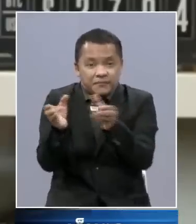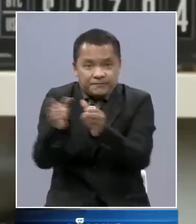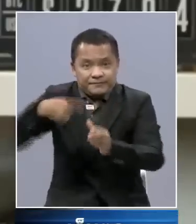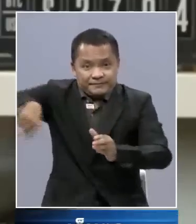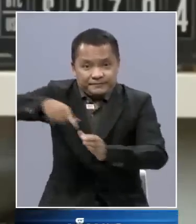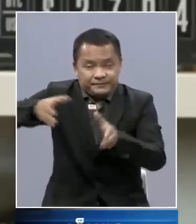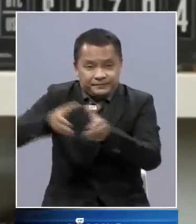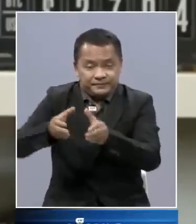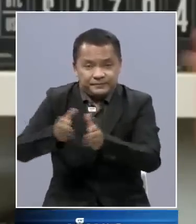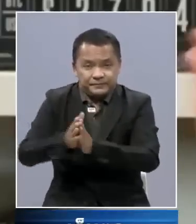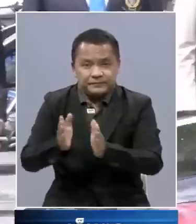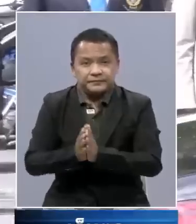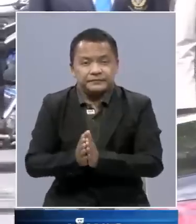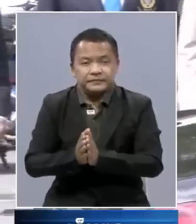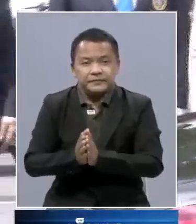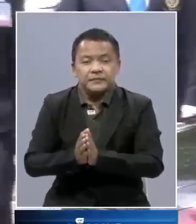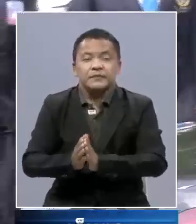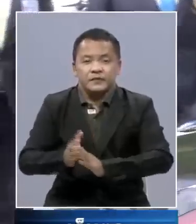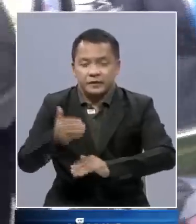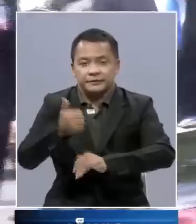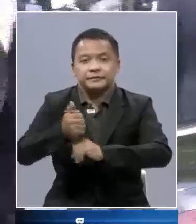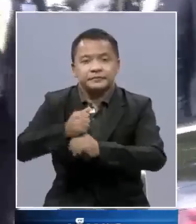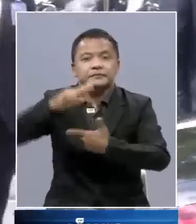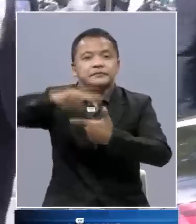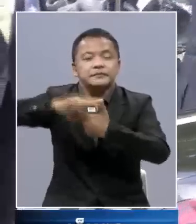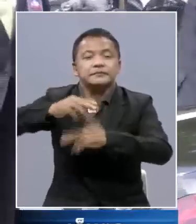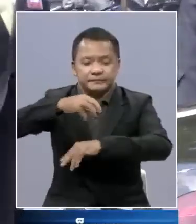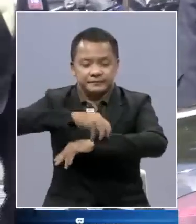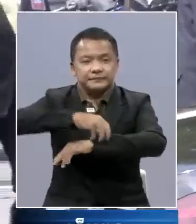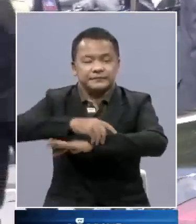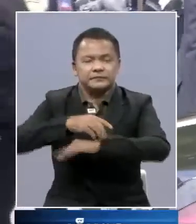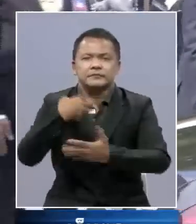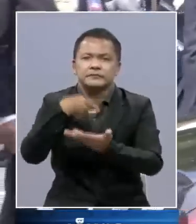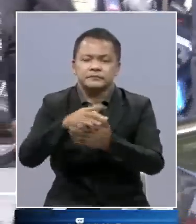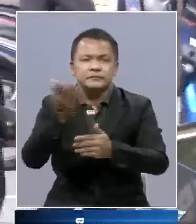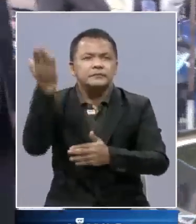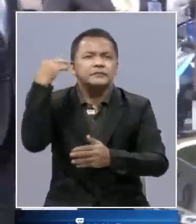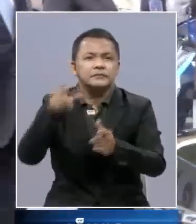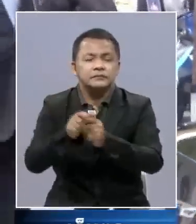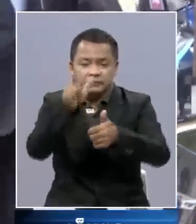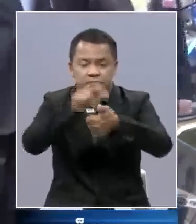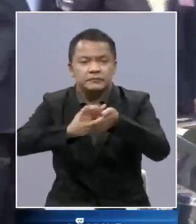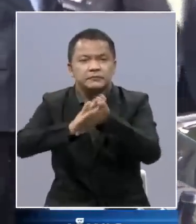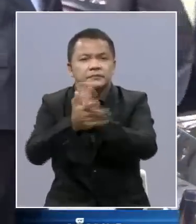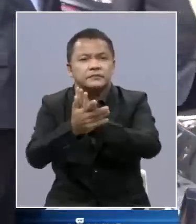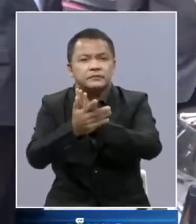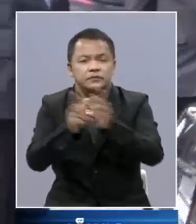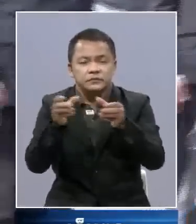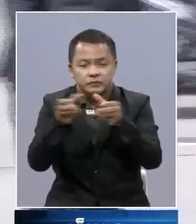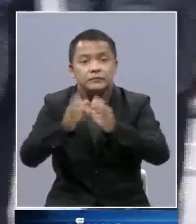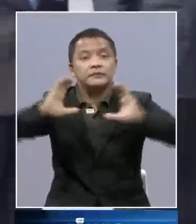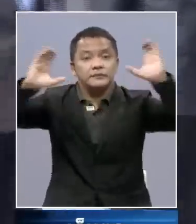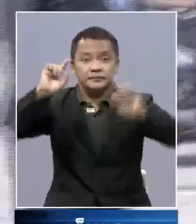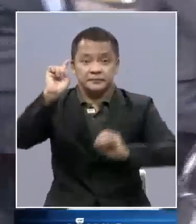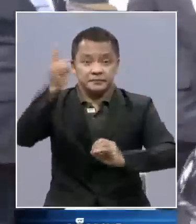ากหนึ่งก็คือพลเอกประวิตรนะฮะก่อนหน้านี้เขาตีความกันว่าเอ๊เรื่องของตัวแปรในการที่จะวางขั้วรัฐบาล